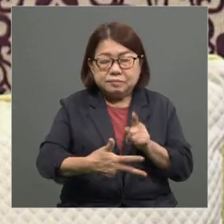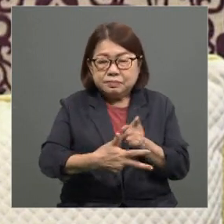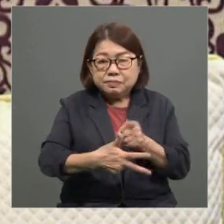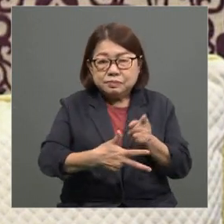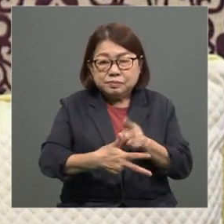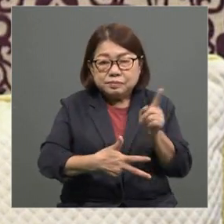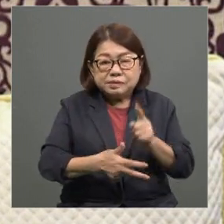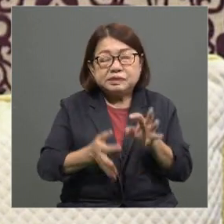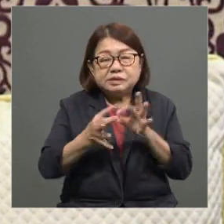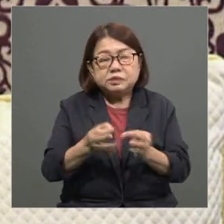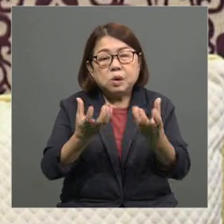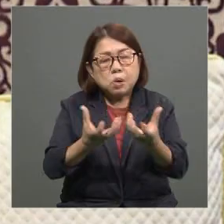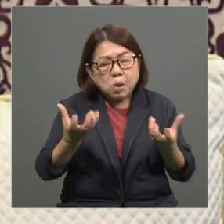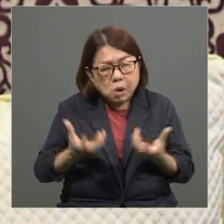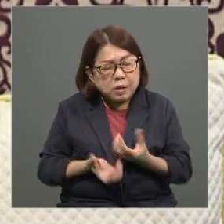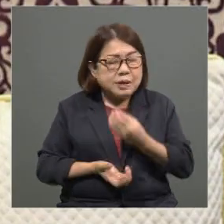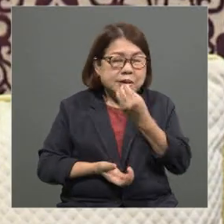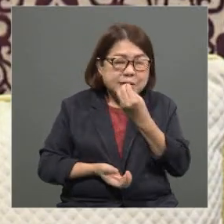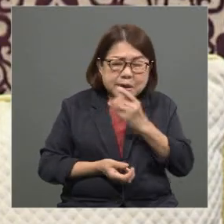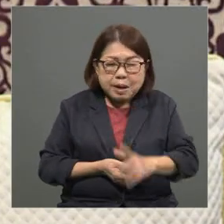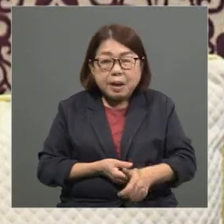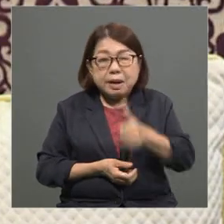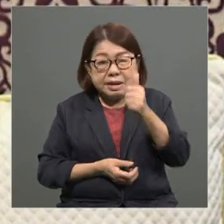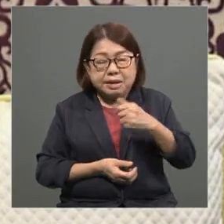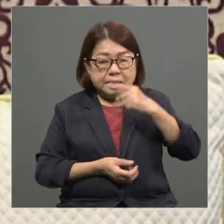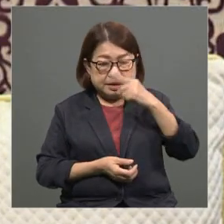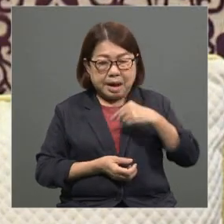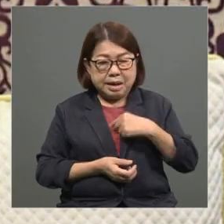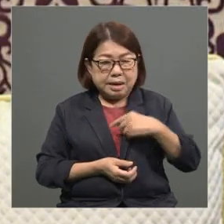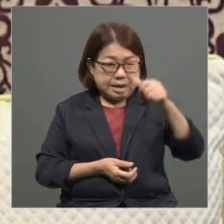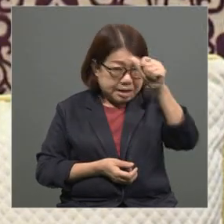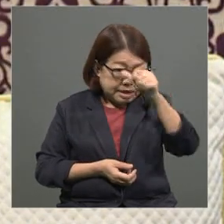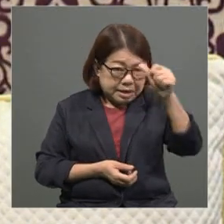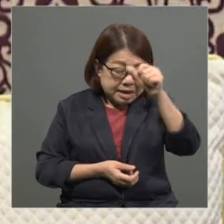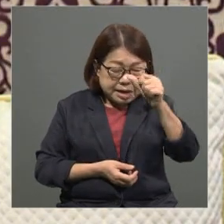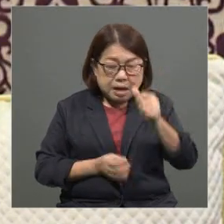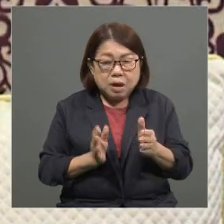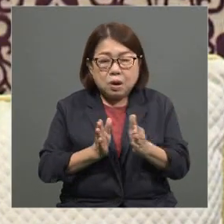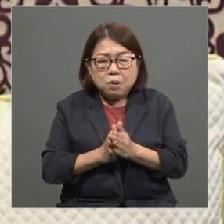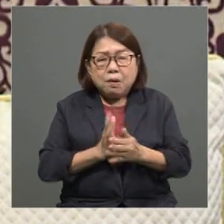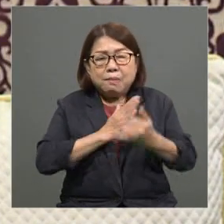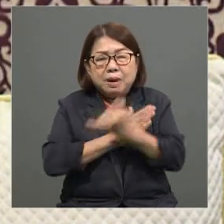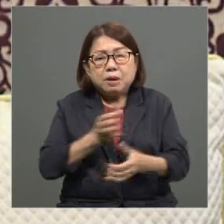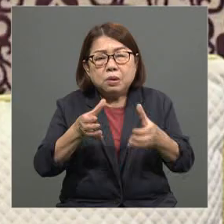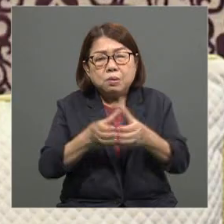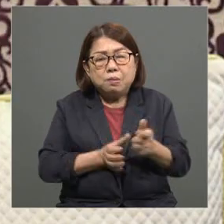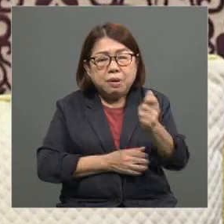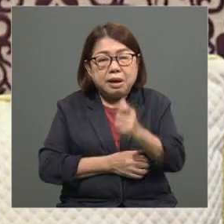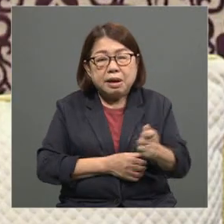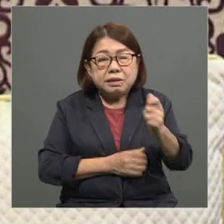ก็คือความมั่นคงทางด้านอาหารซึ่งประเทศไทยกับประเทศอินเดียและประเทศในกลุ่มเอเชียใ